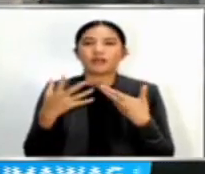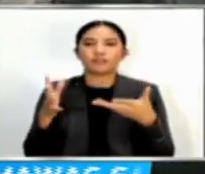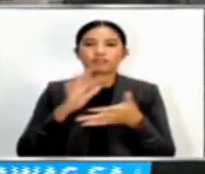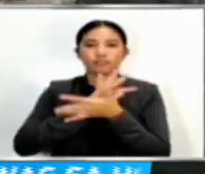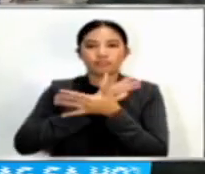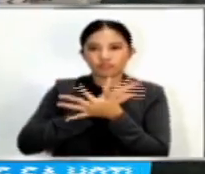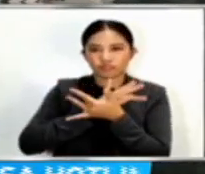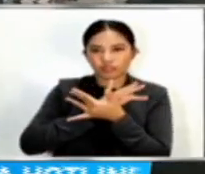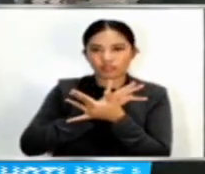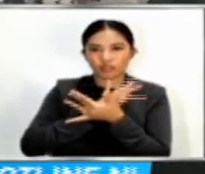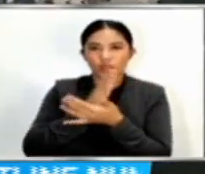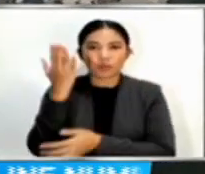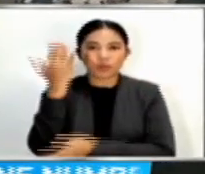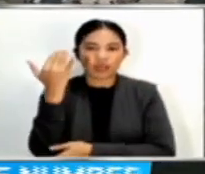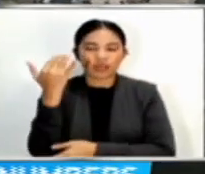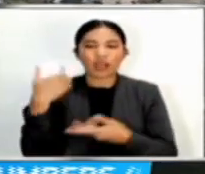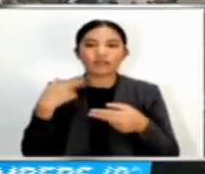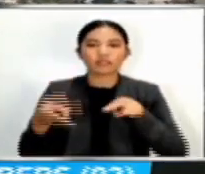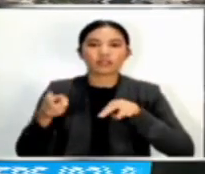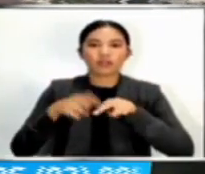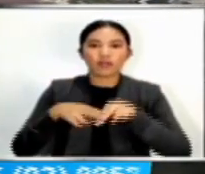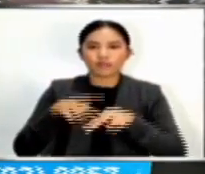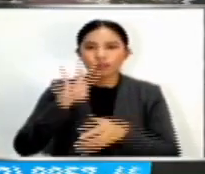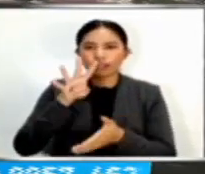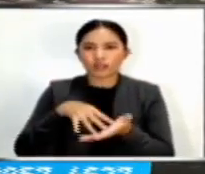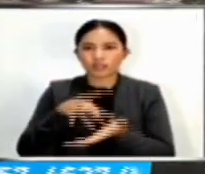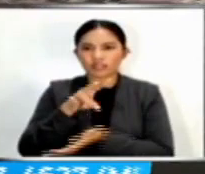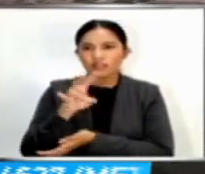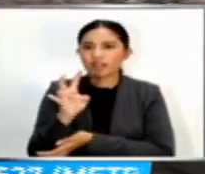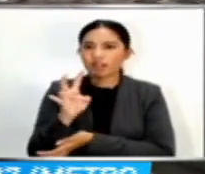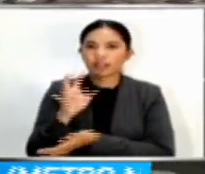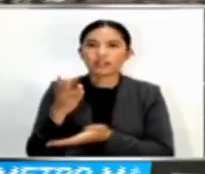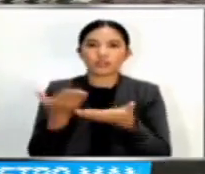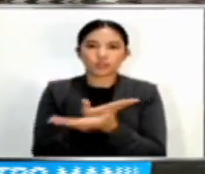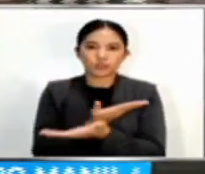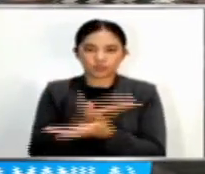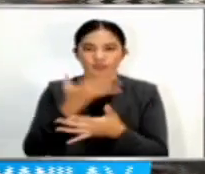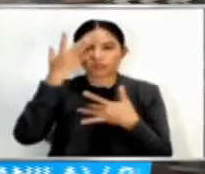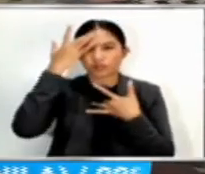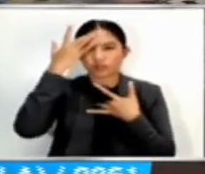kaso. Mahigit 1,089,000